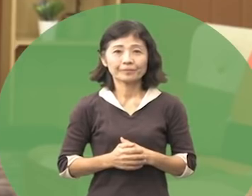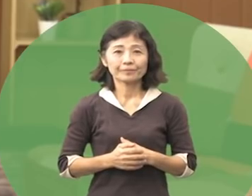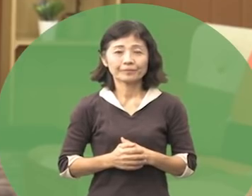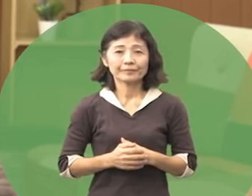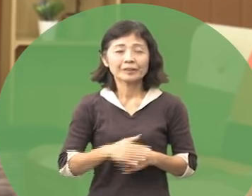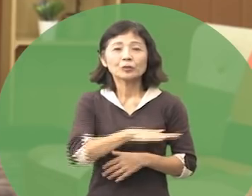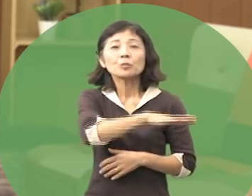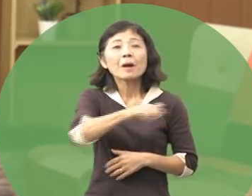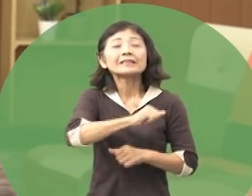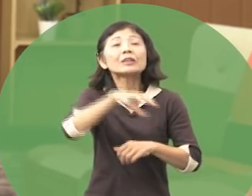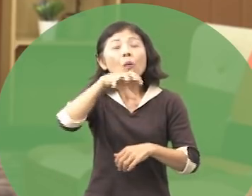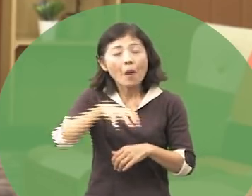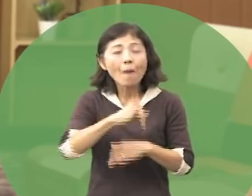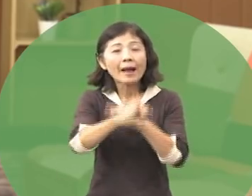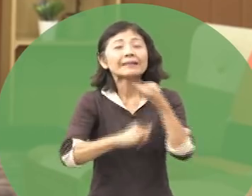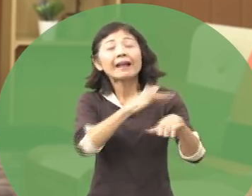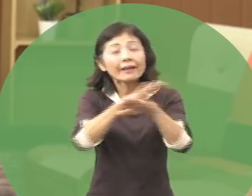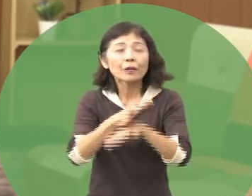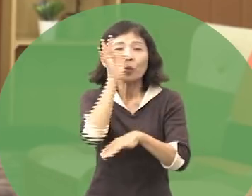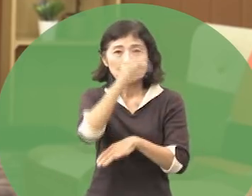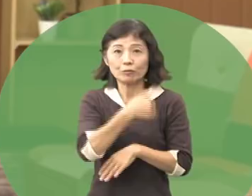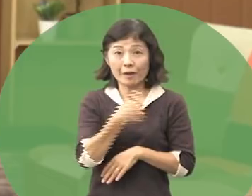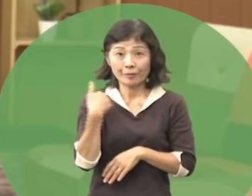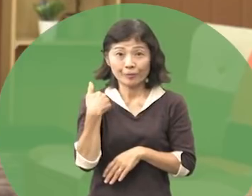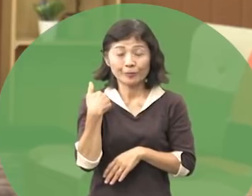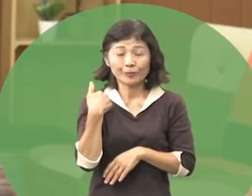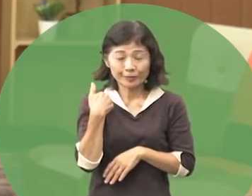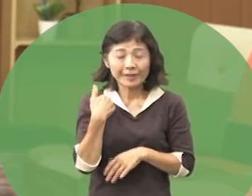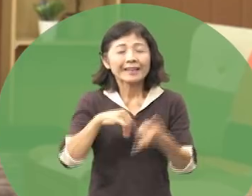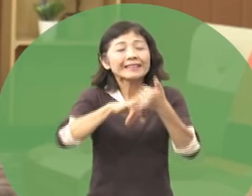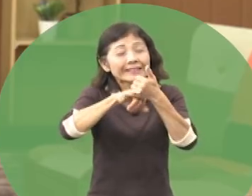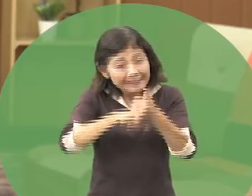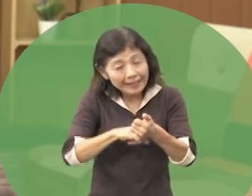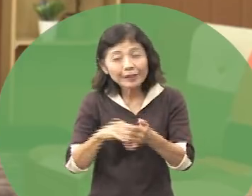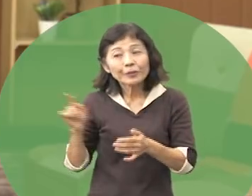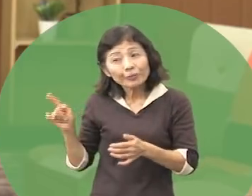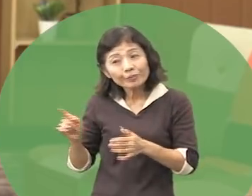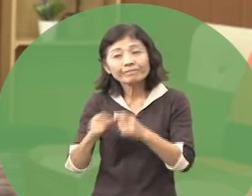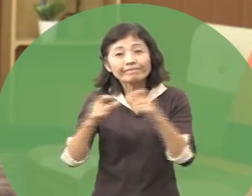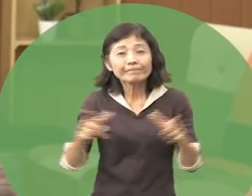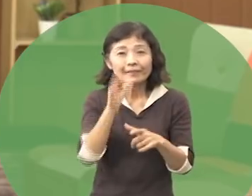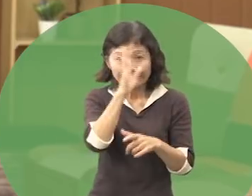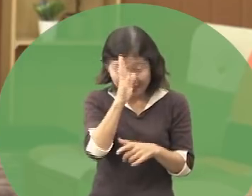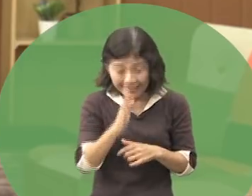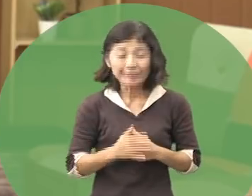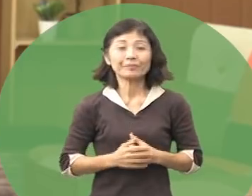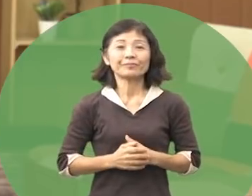ウマンチュ広場はインターネットでもご覧いただけます。ぜひここチェックしてくださいね。